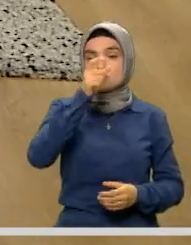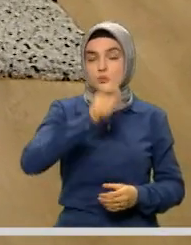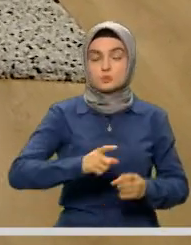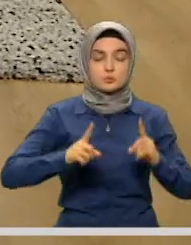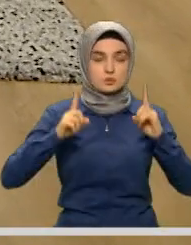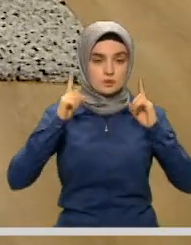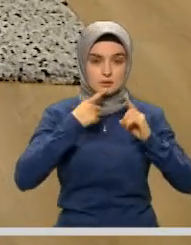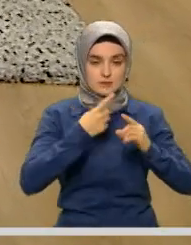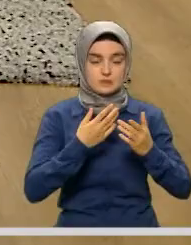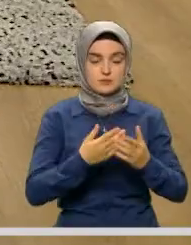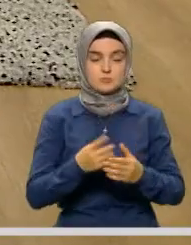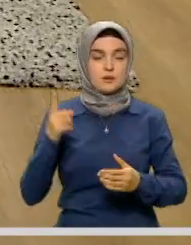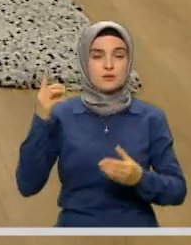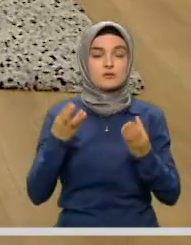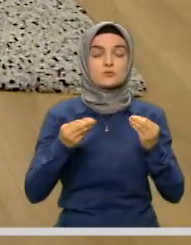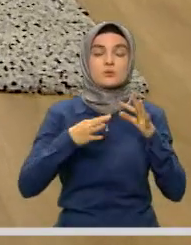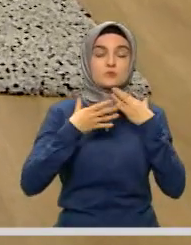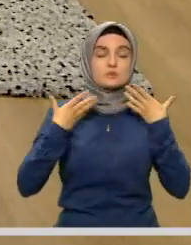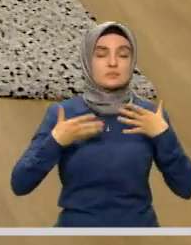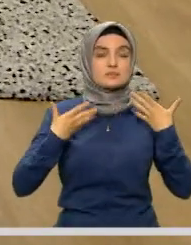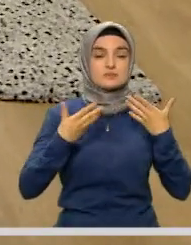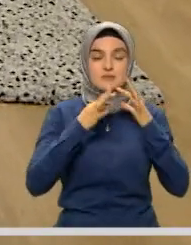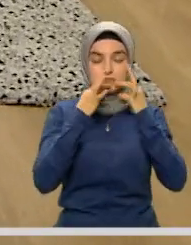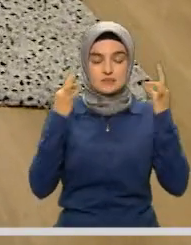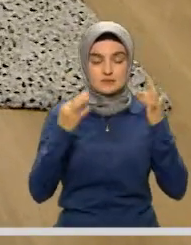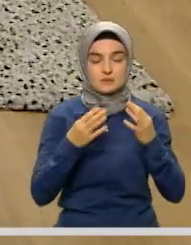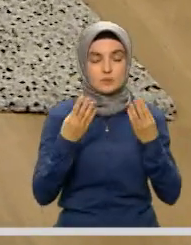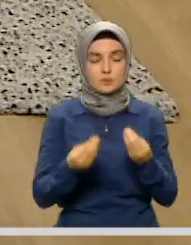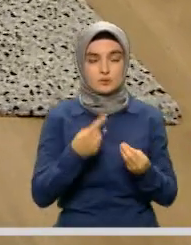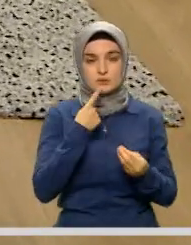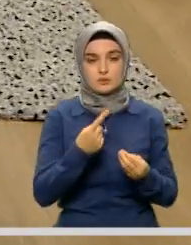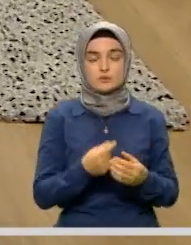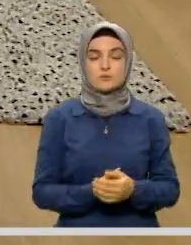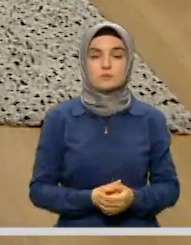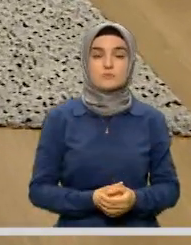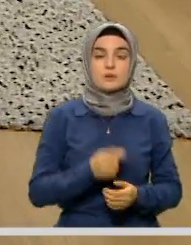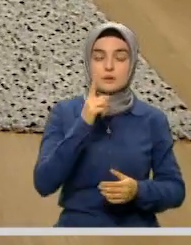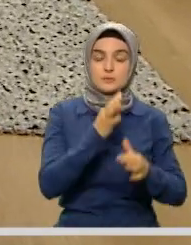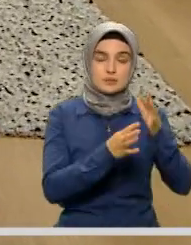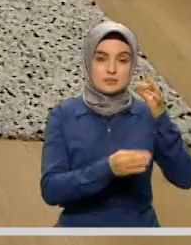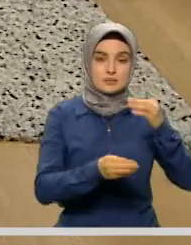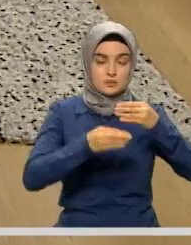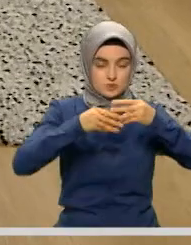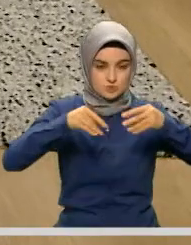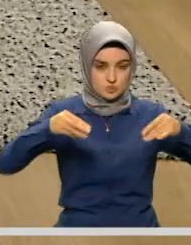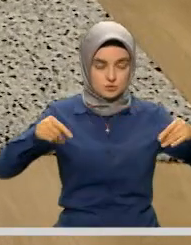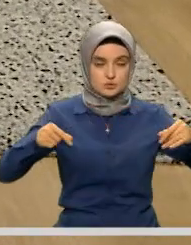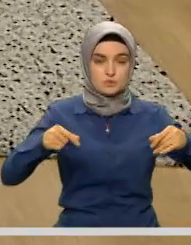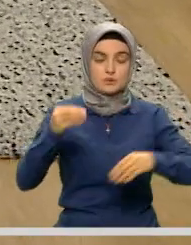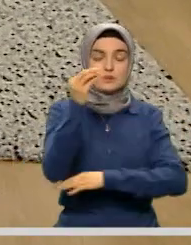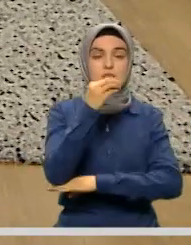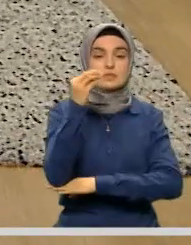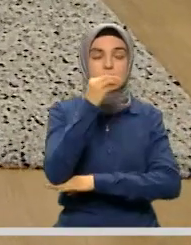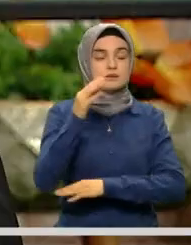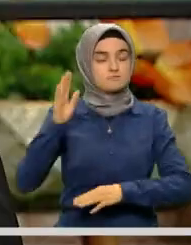ettiği zaman Allah çok sevinir. Öyle sevinir ki diyor, aynı bir benzetme yapıyor. Bir kişi çölde devesiyle